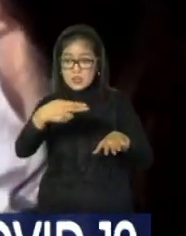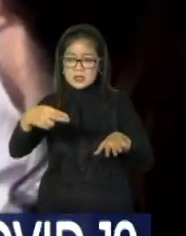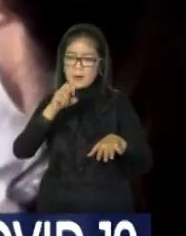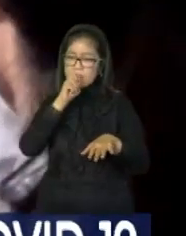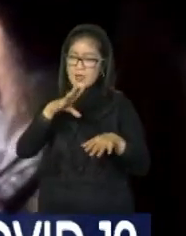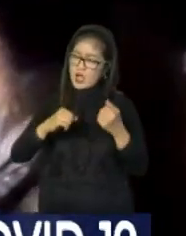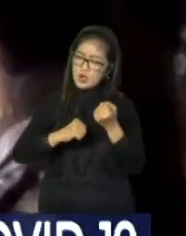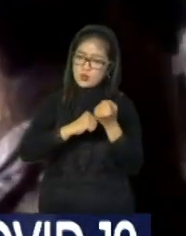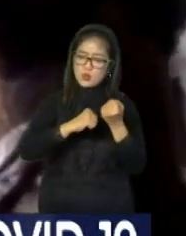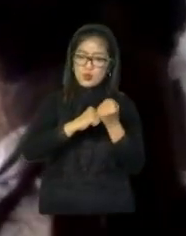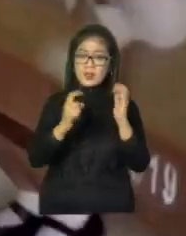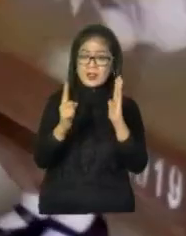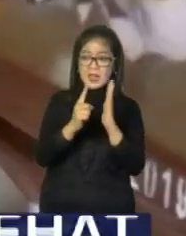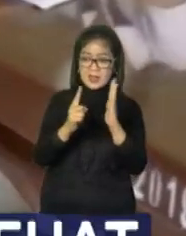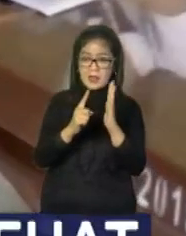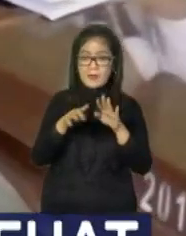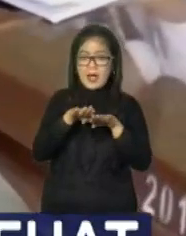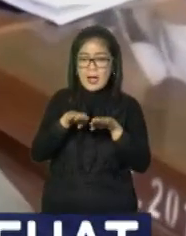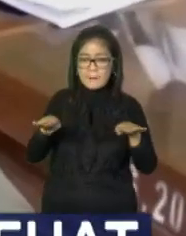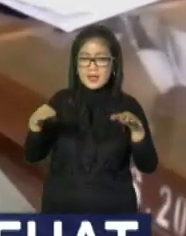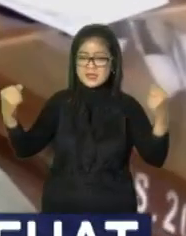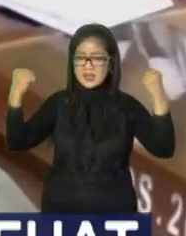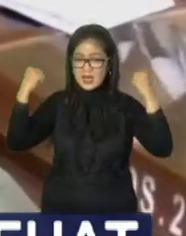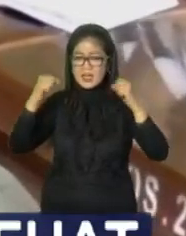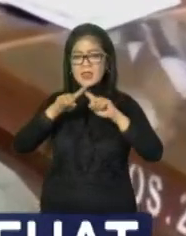yang aman dan sehat dengan sejumlah syarat ketat.